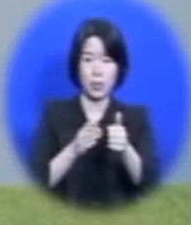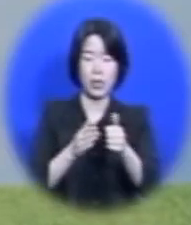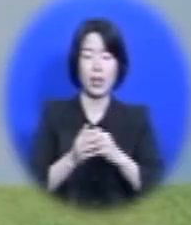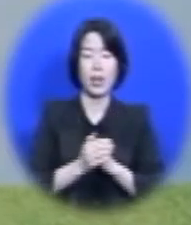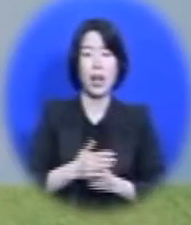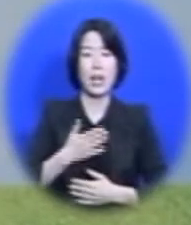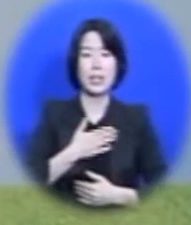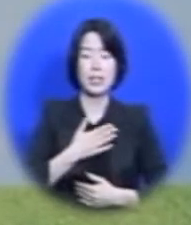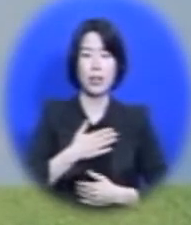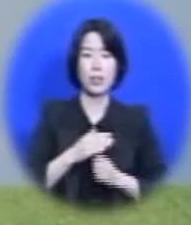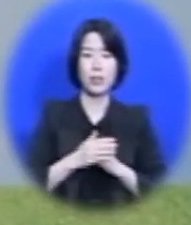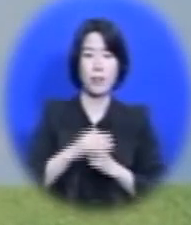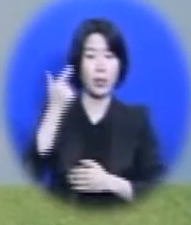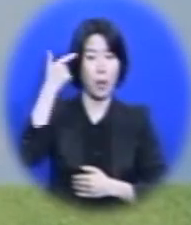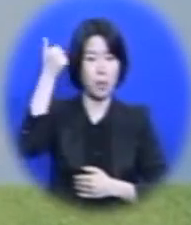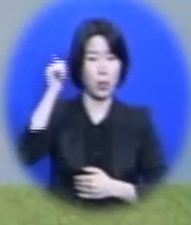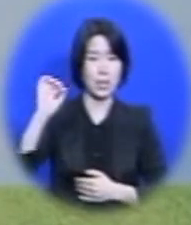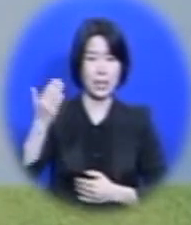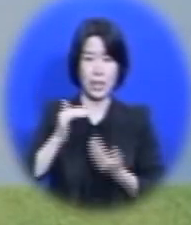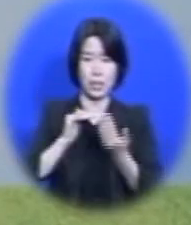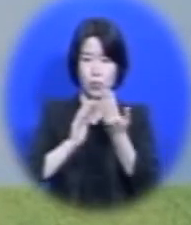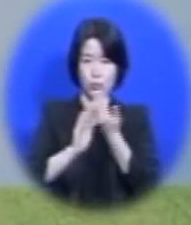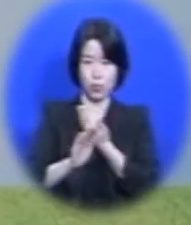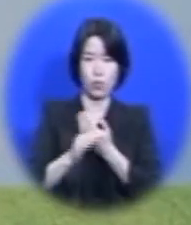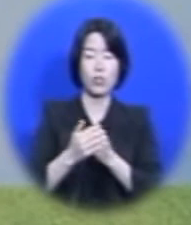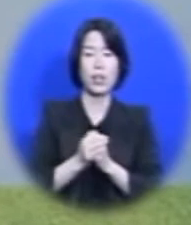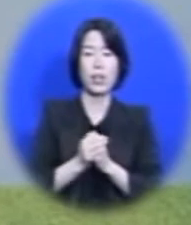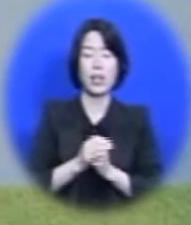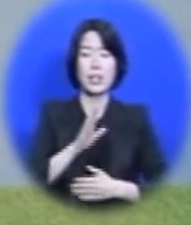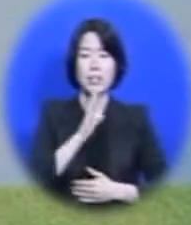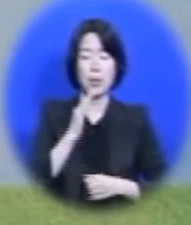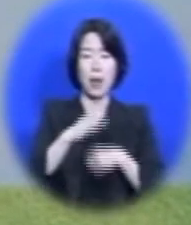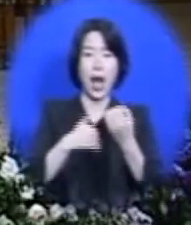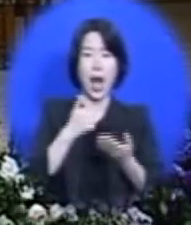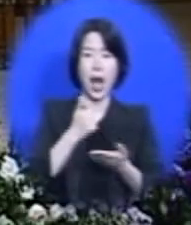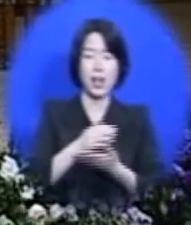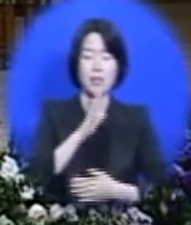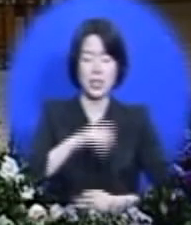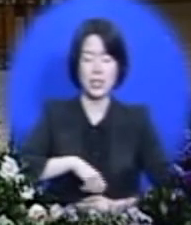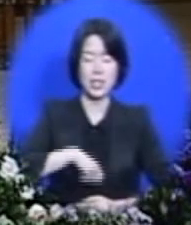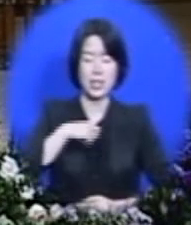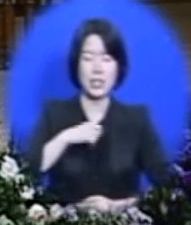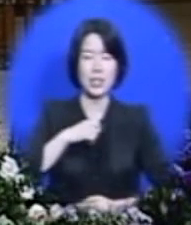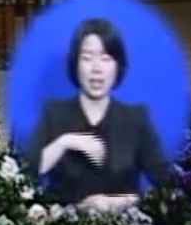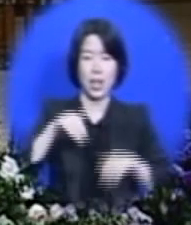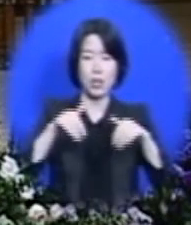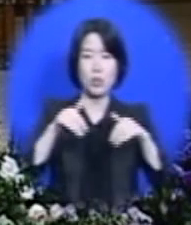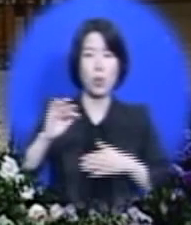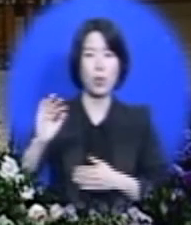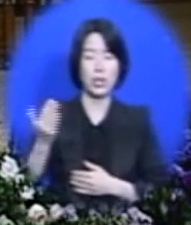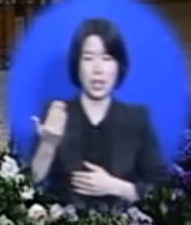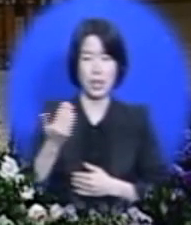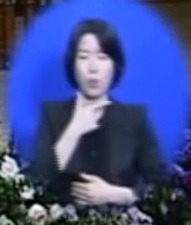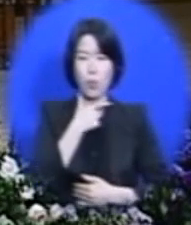저는 목사가 되고 난 다음에 정말 하나님의 신실한 종이 되기를 갈망하는